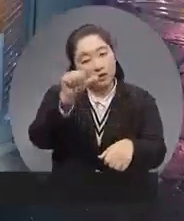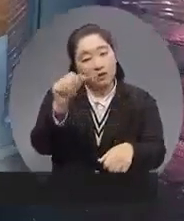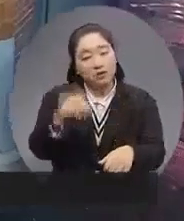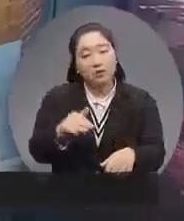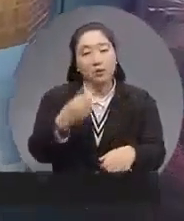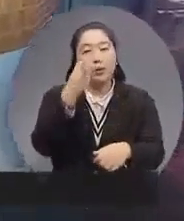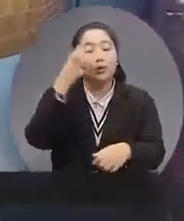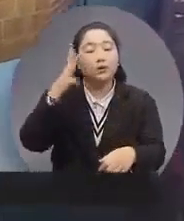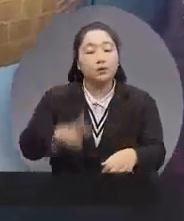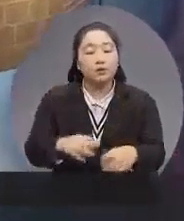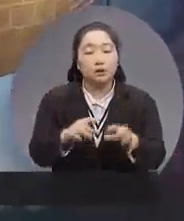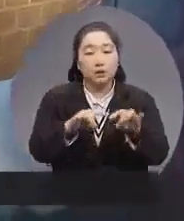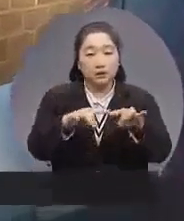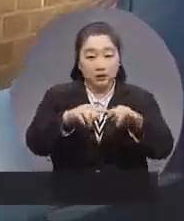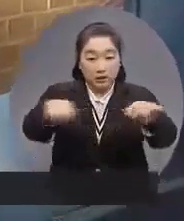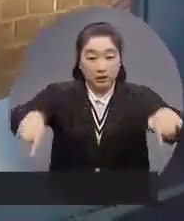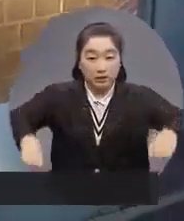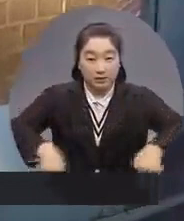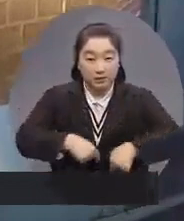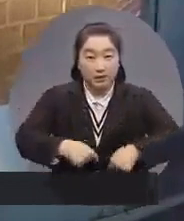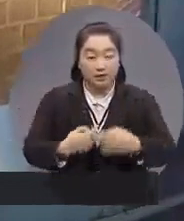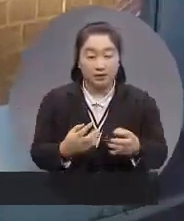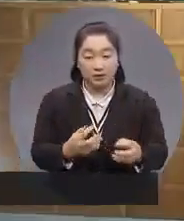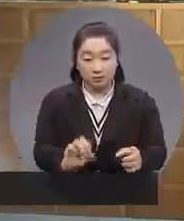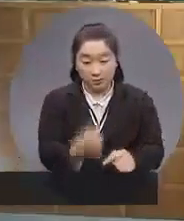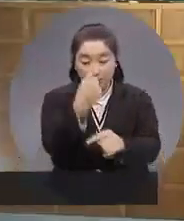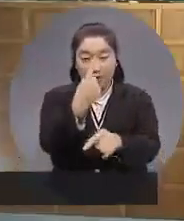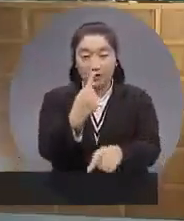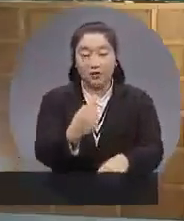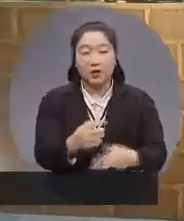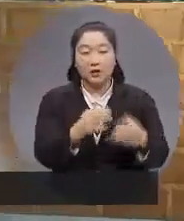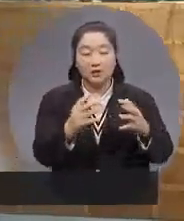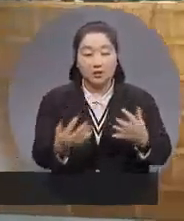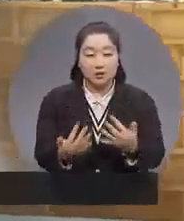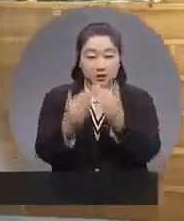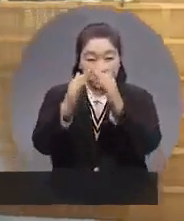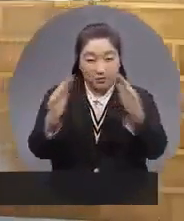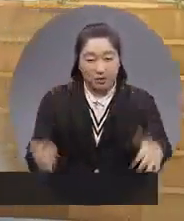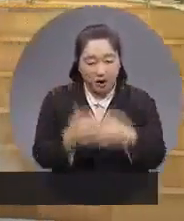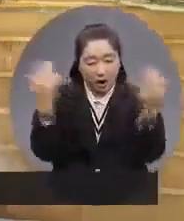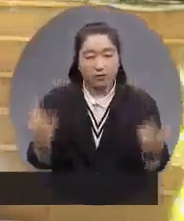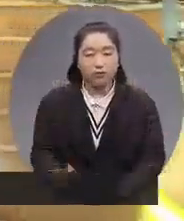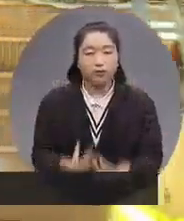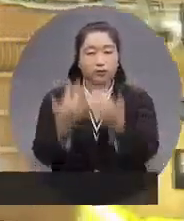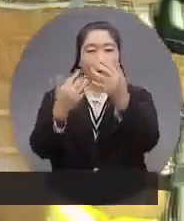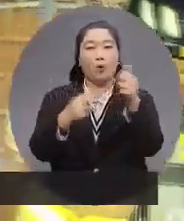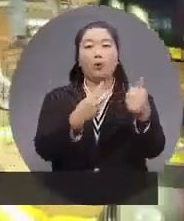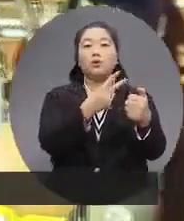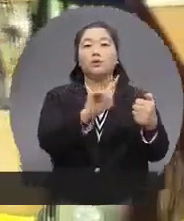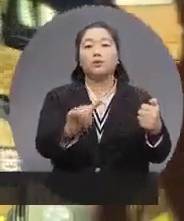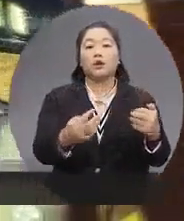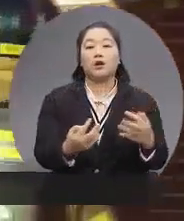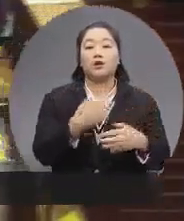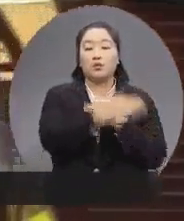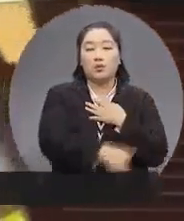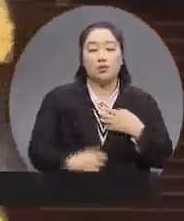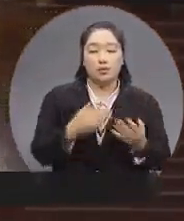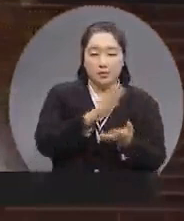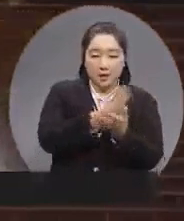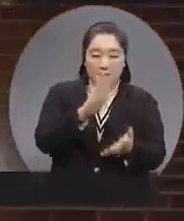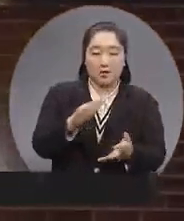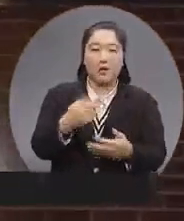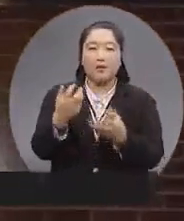전기장판에서 시작된 불로 주택 한동이 전소했고이 과정에서 50대가 전신 화상을 입고 80대가 연기를